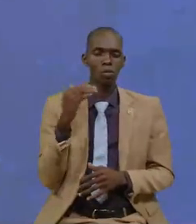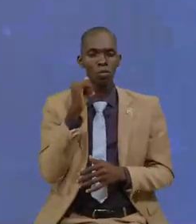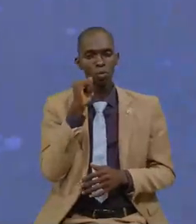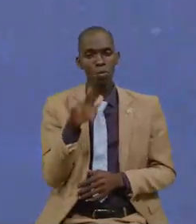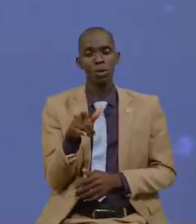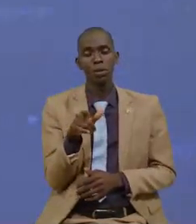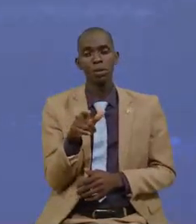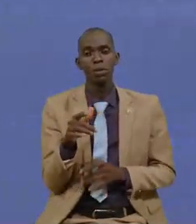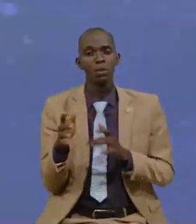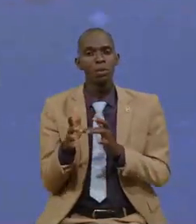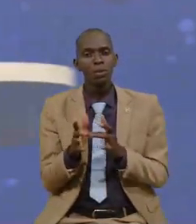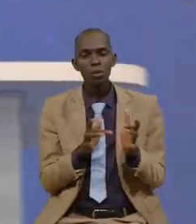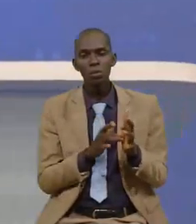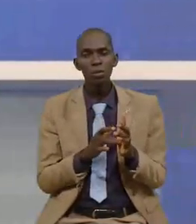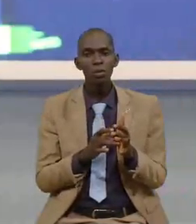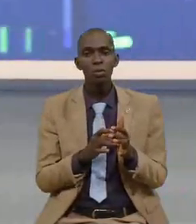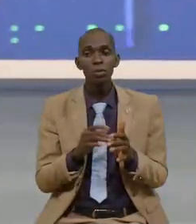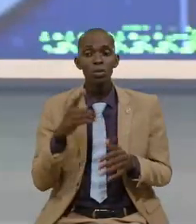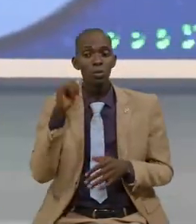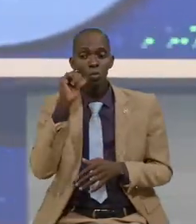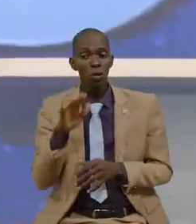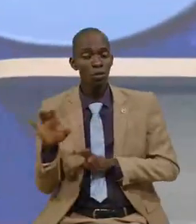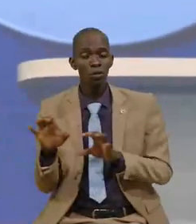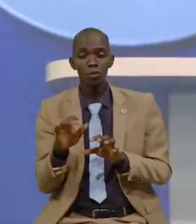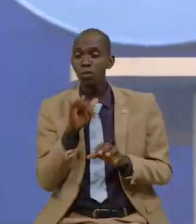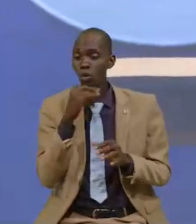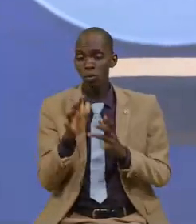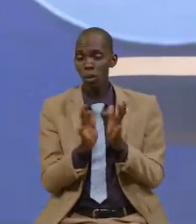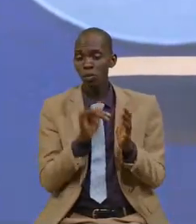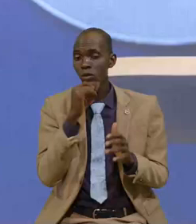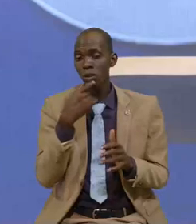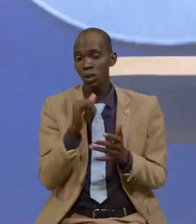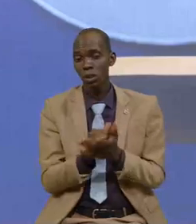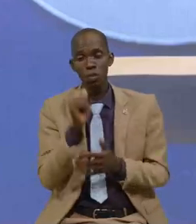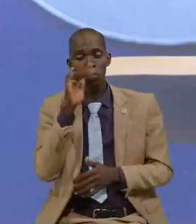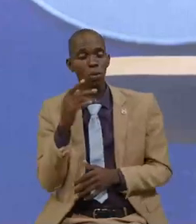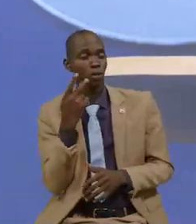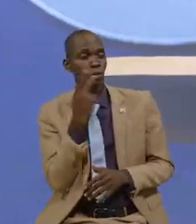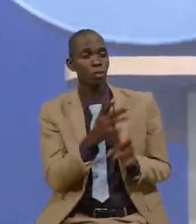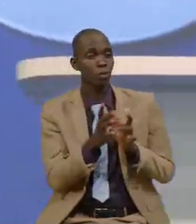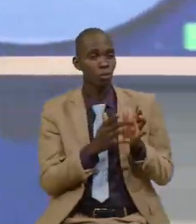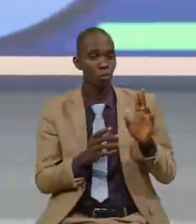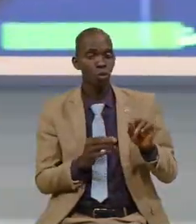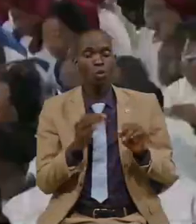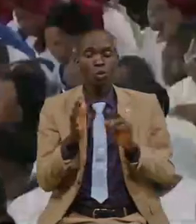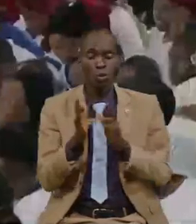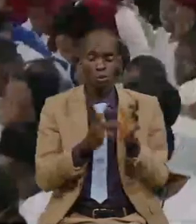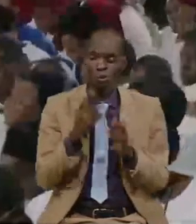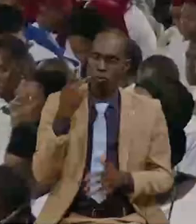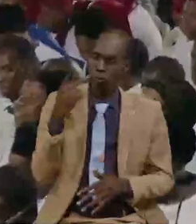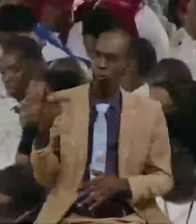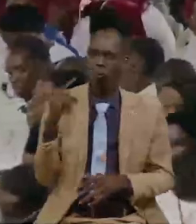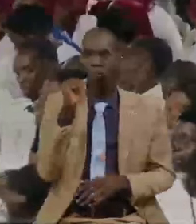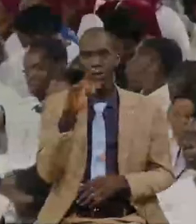Lorsqu'il la vit, Jésus n'a pas... Ce n'est pas dit que la femme a vu Jésus, mais Jésus